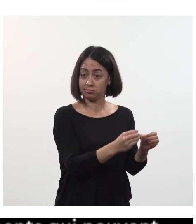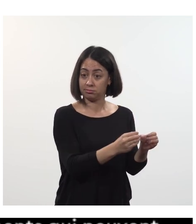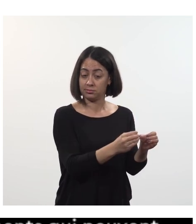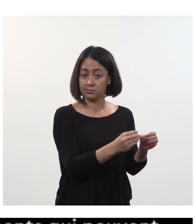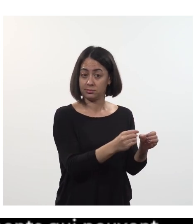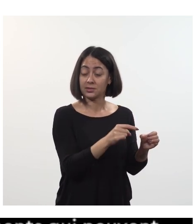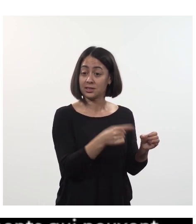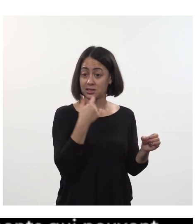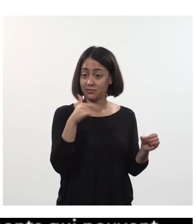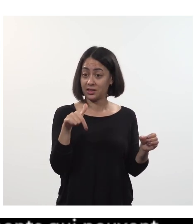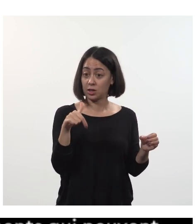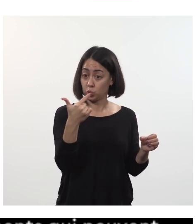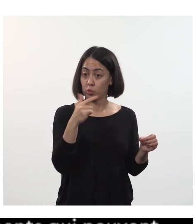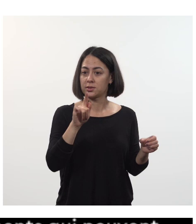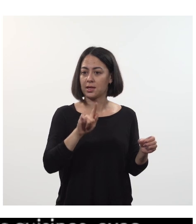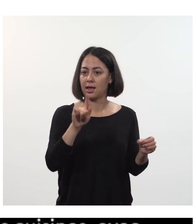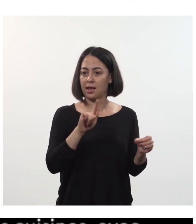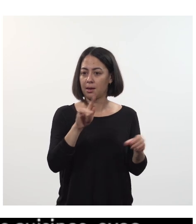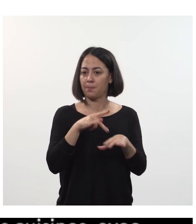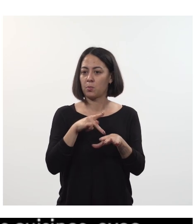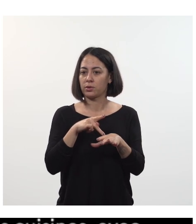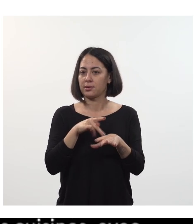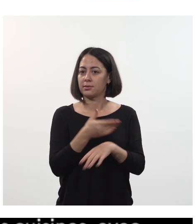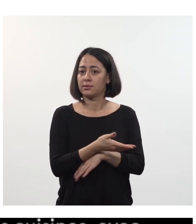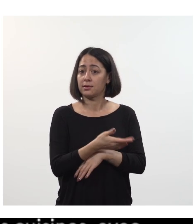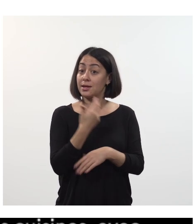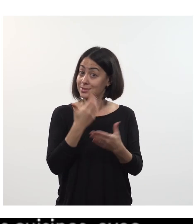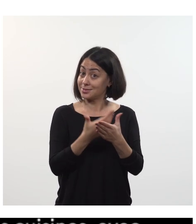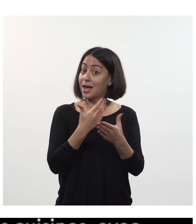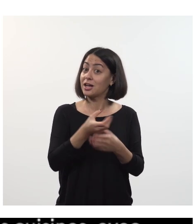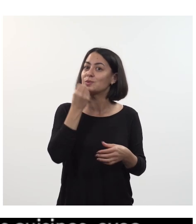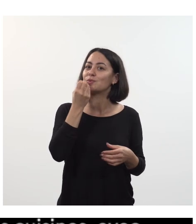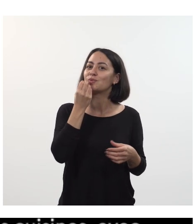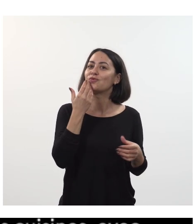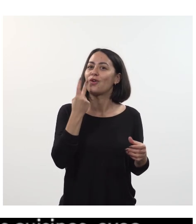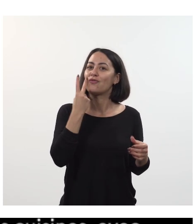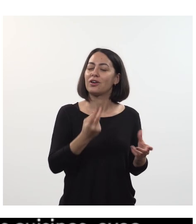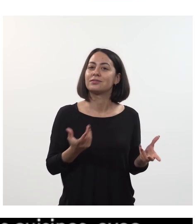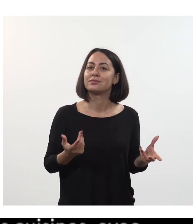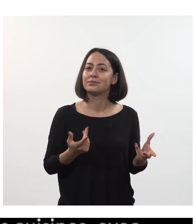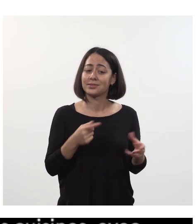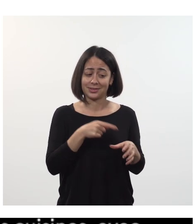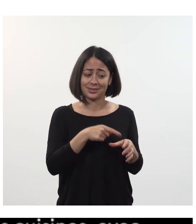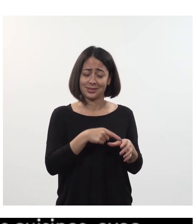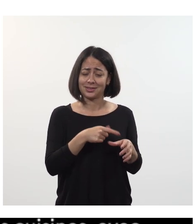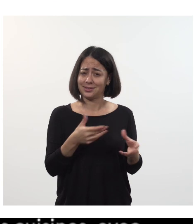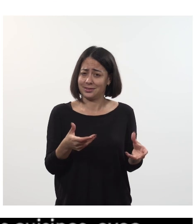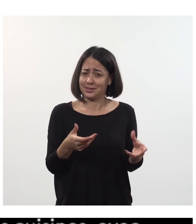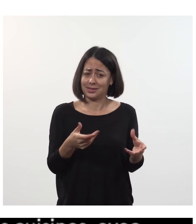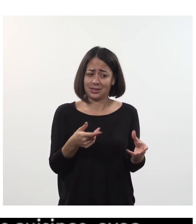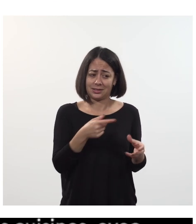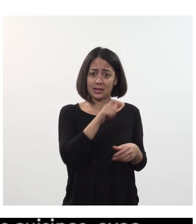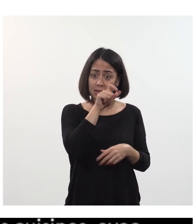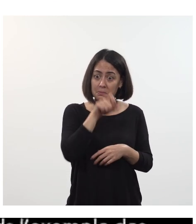presque 12 grammes de protéines. Donc, c'est des aliments courants qu'on trouve, mais qui ont voilà, un apport en protéines intéressant pour une personne